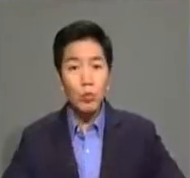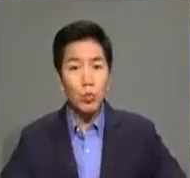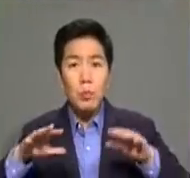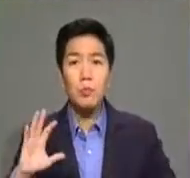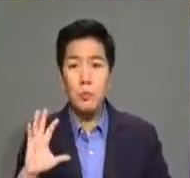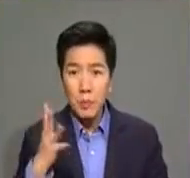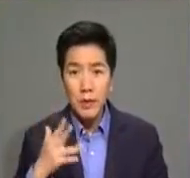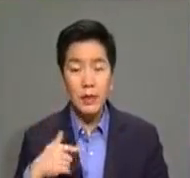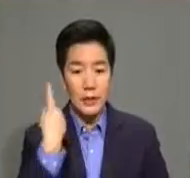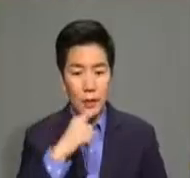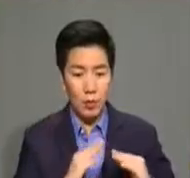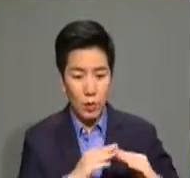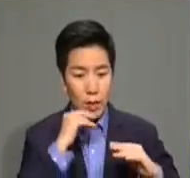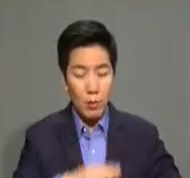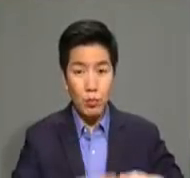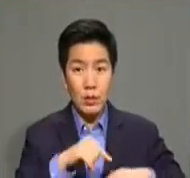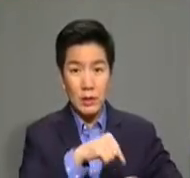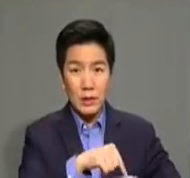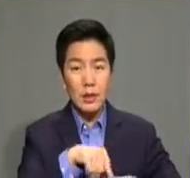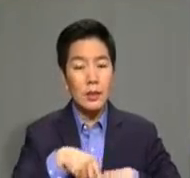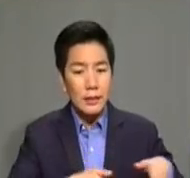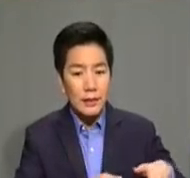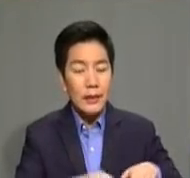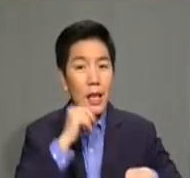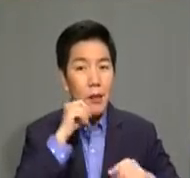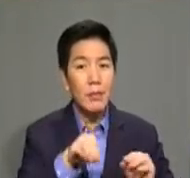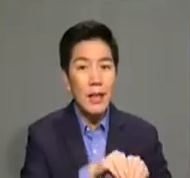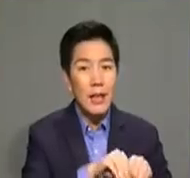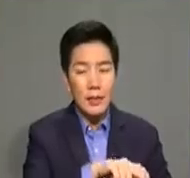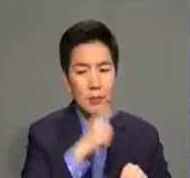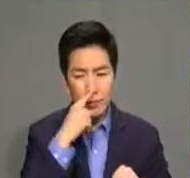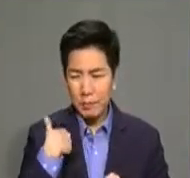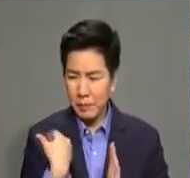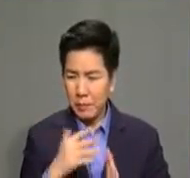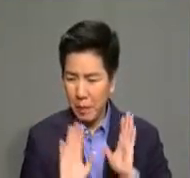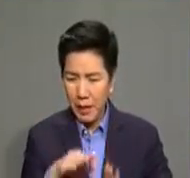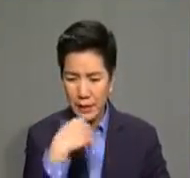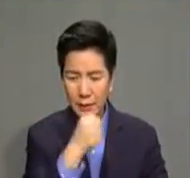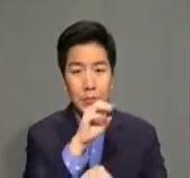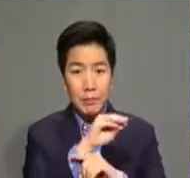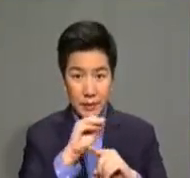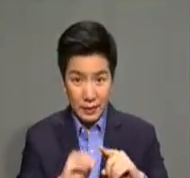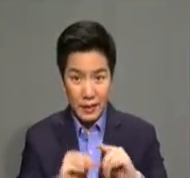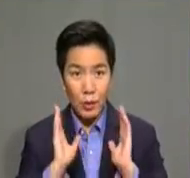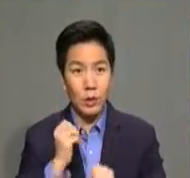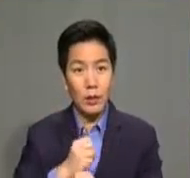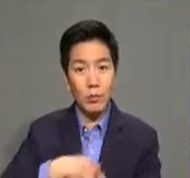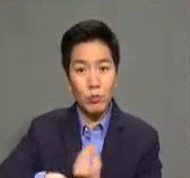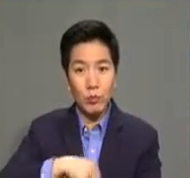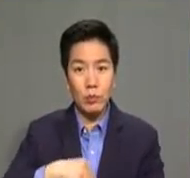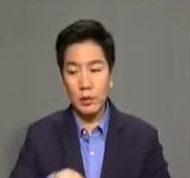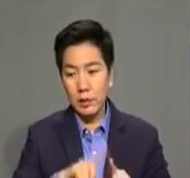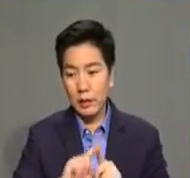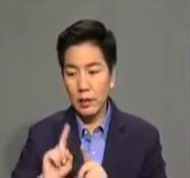มและรีสอร์ทที่ถูกน้ำล้นตลิ่งเข้าท่วมก็คือรีสอร์ทที่อยู่ชายน้ำซึ่งมีไม่ถึง 10% เท่านั้นค่ะช่วงนี้ผู้ประกอบการหล